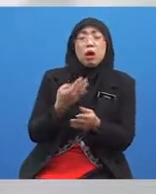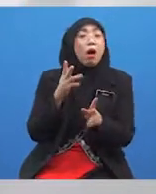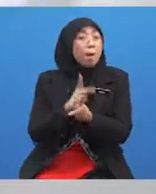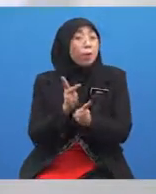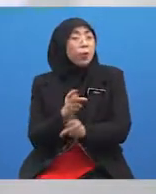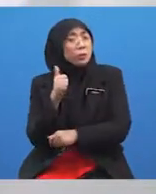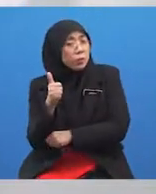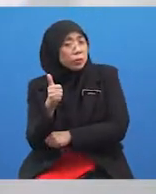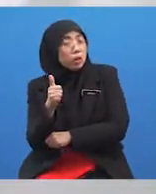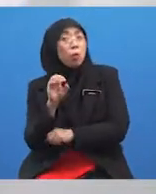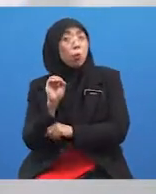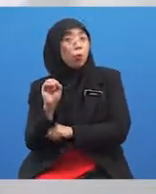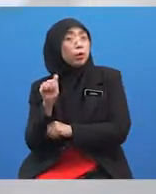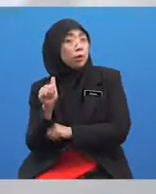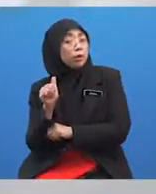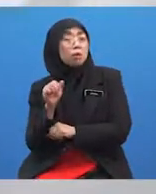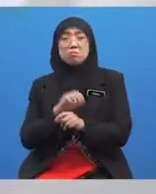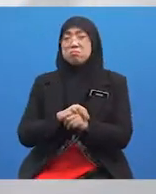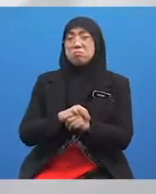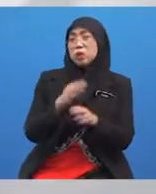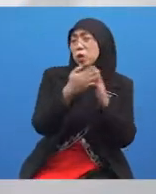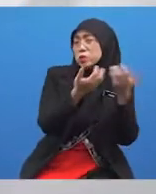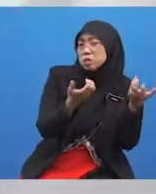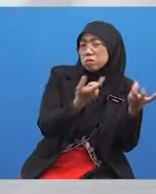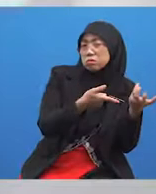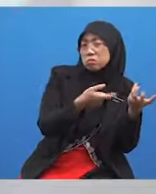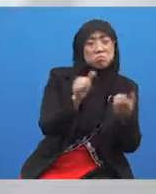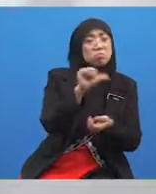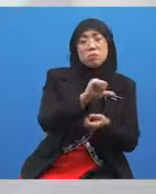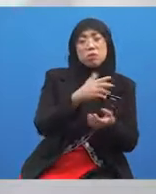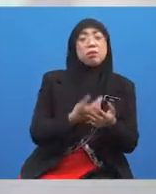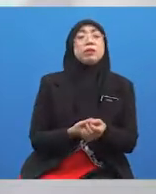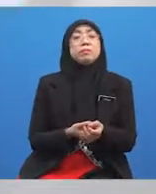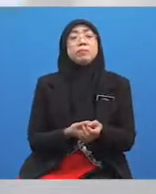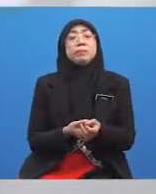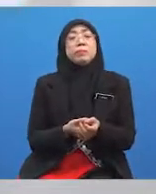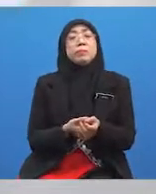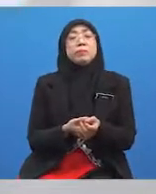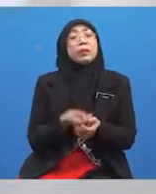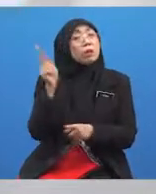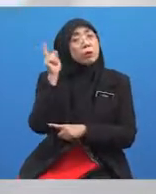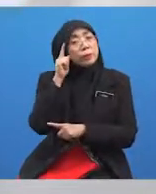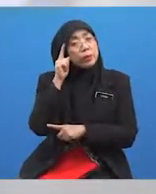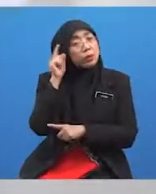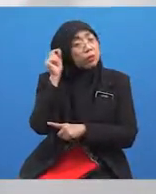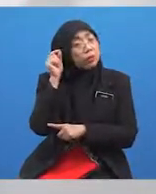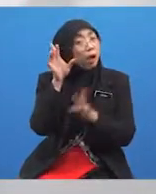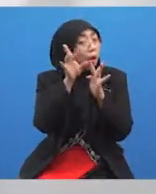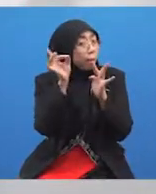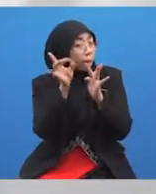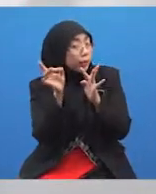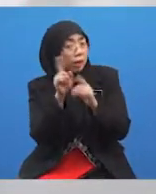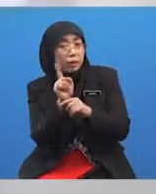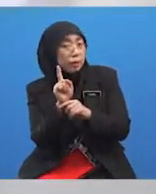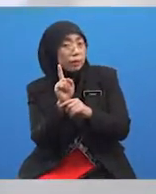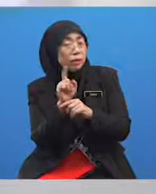dicari. Dengan maklumat yang diperolehi, pengguna membuat penilaian berdasarkan pilihan jenama yang